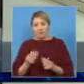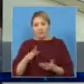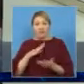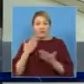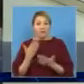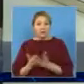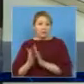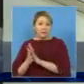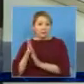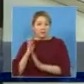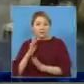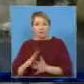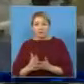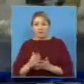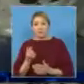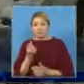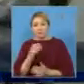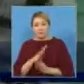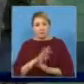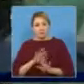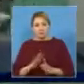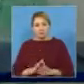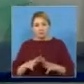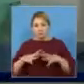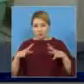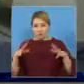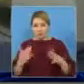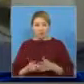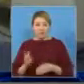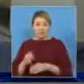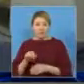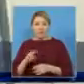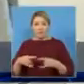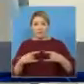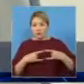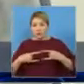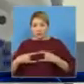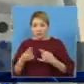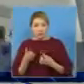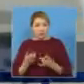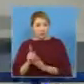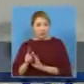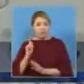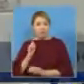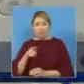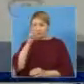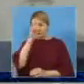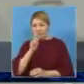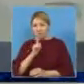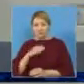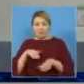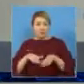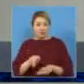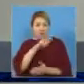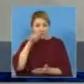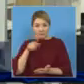Однако очередей в коридорах поликлиник меньше не становится. Чтобы пройти МРТ или же УЗИ, приходится ждать месяцами. Для решения